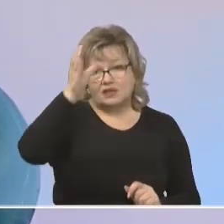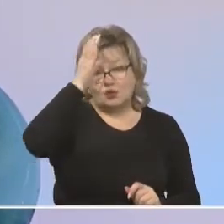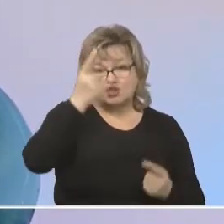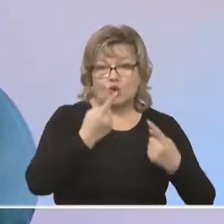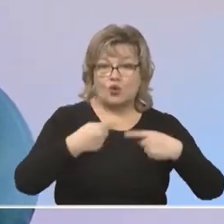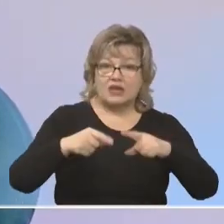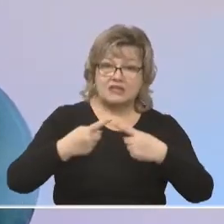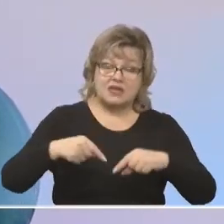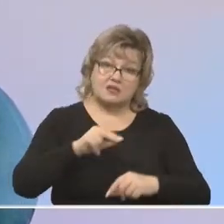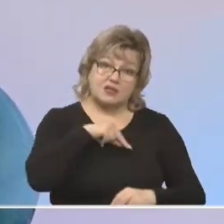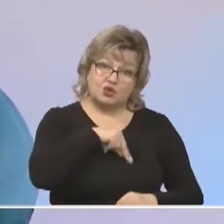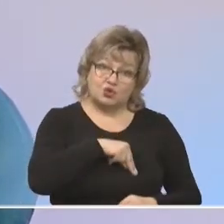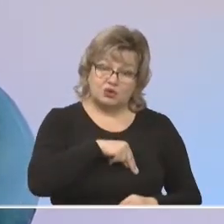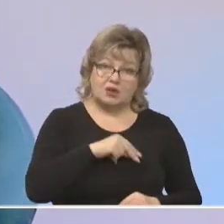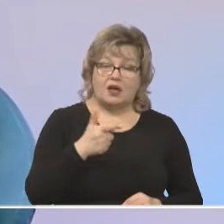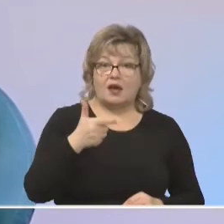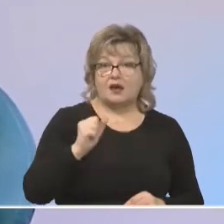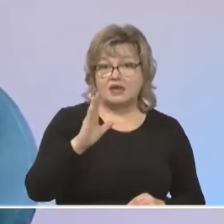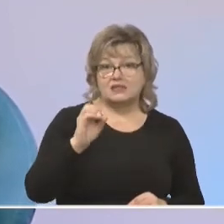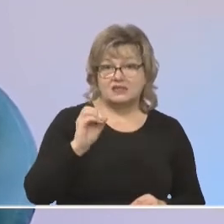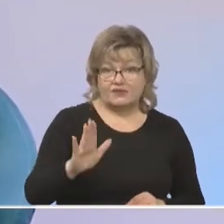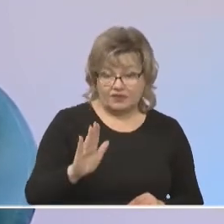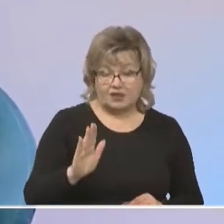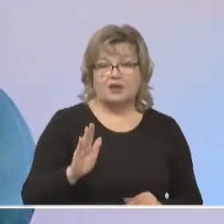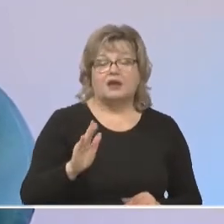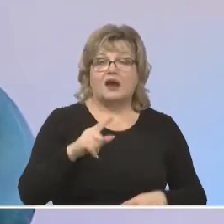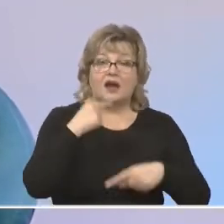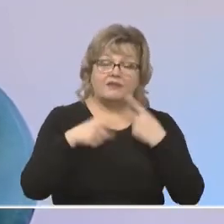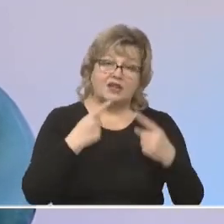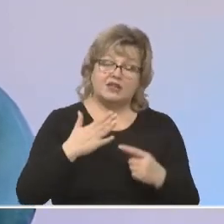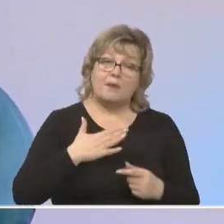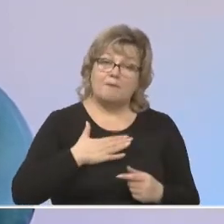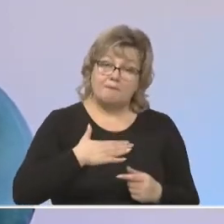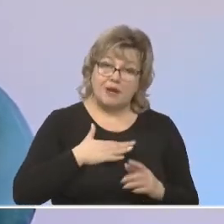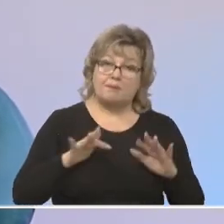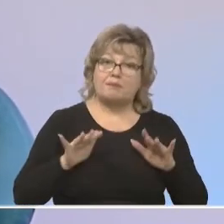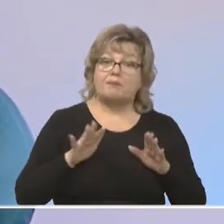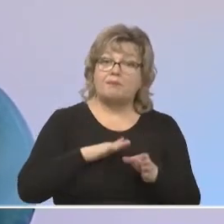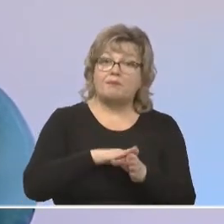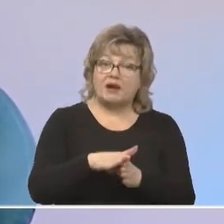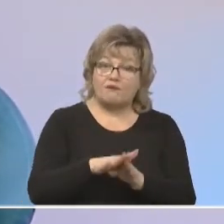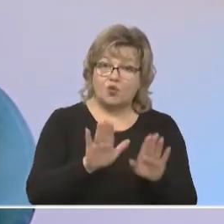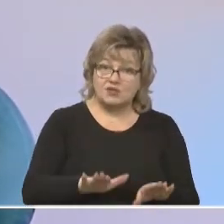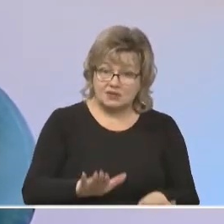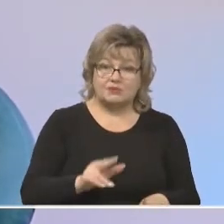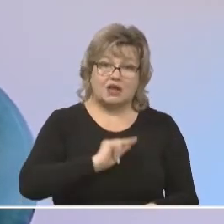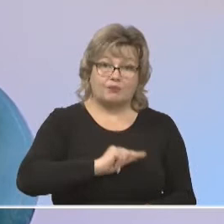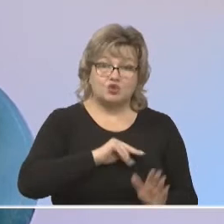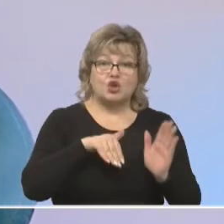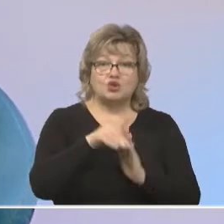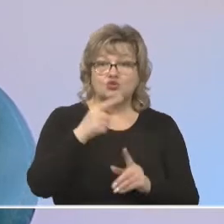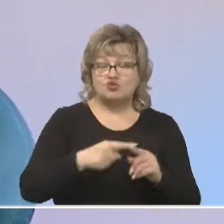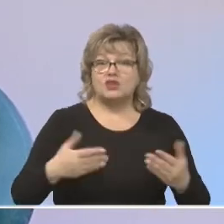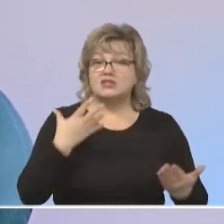труда Алексей Капитонович Гастев, он говорил: мы проводим на работе лучшую часть своей жизни, так давайте